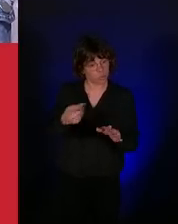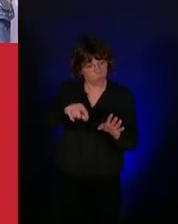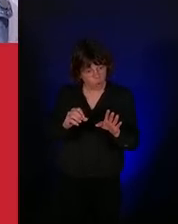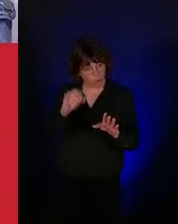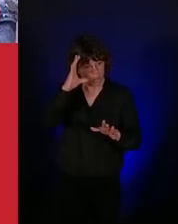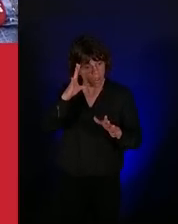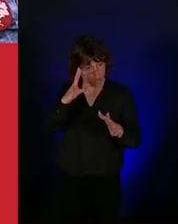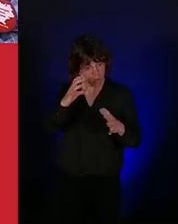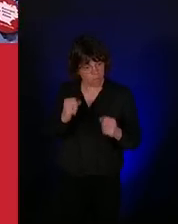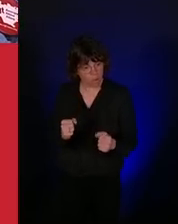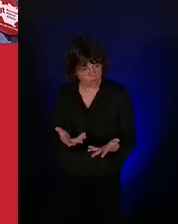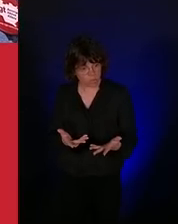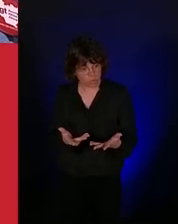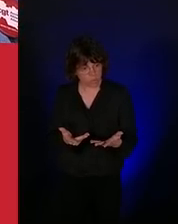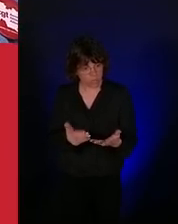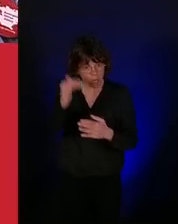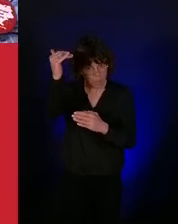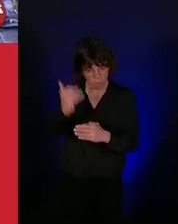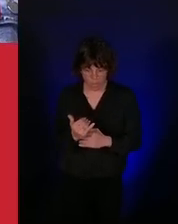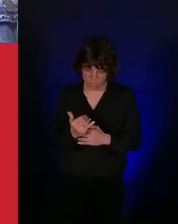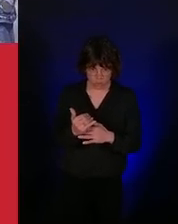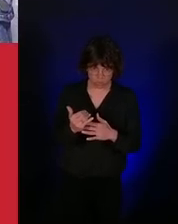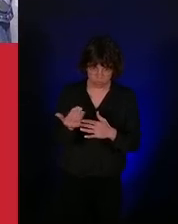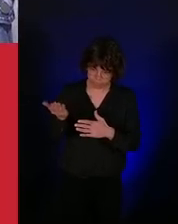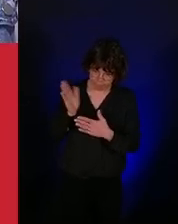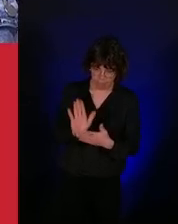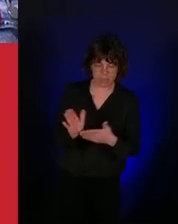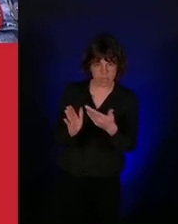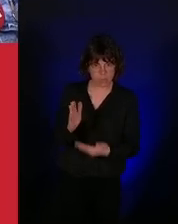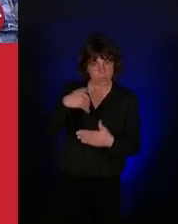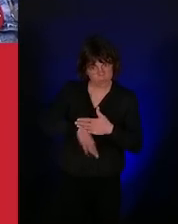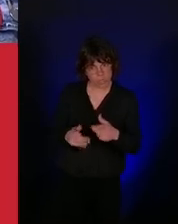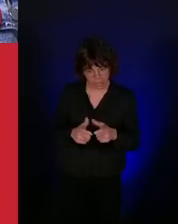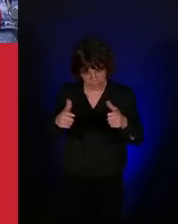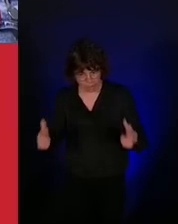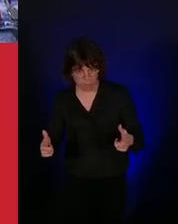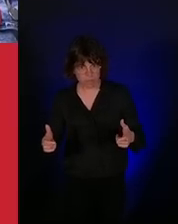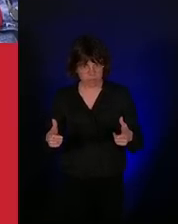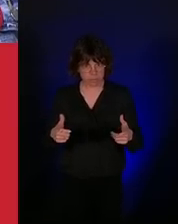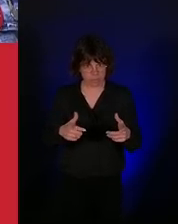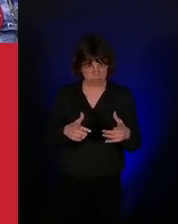jusqu'à la garantie de notre représentativité dans nos entreprises et établissements.